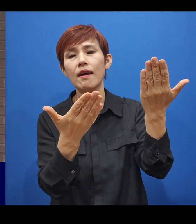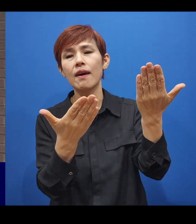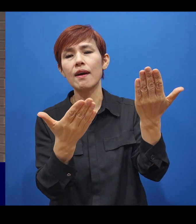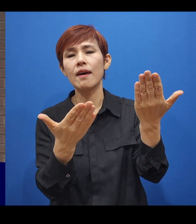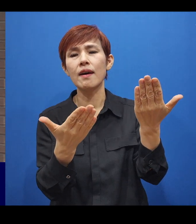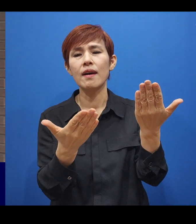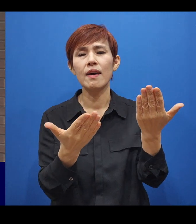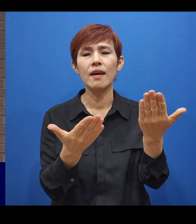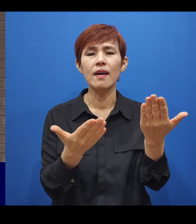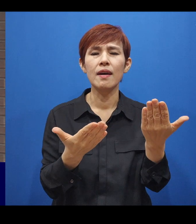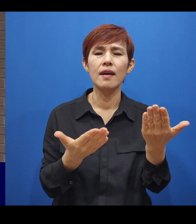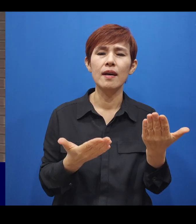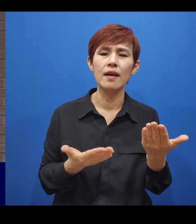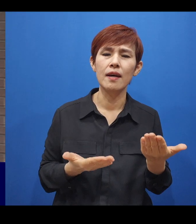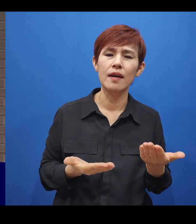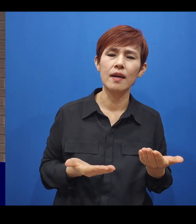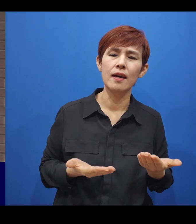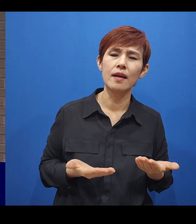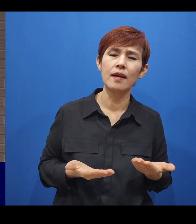붙드시네,